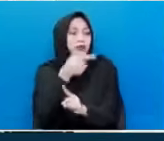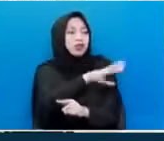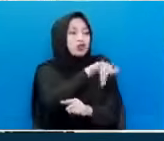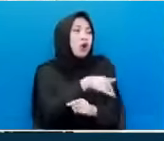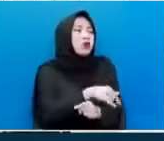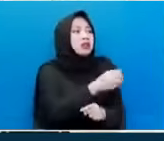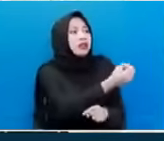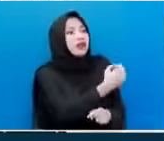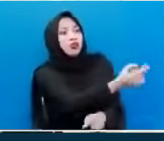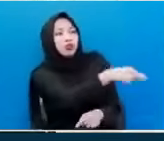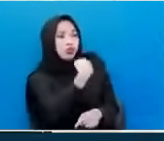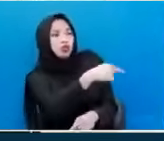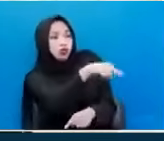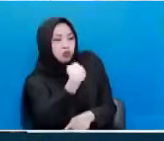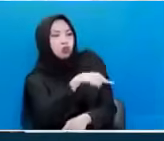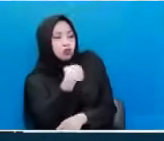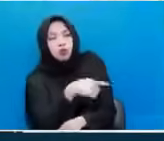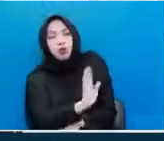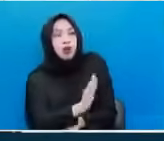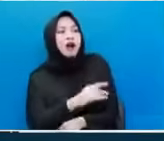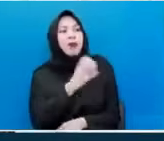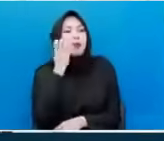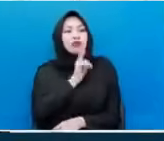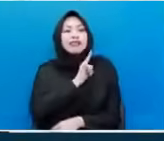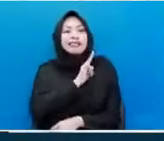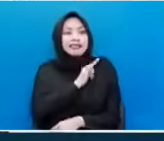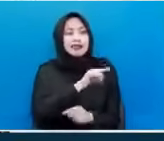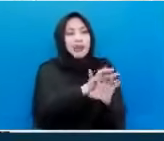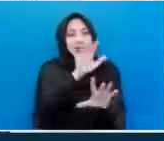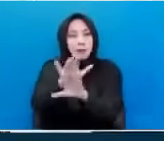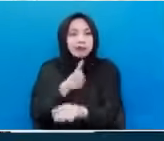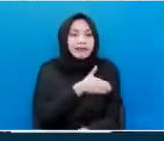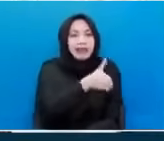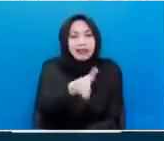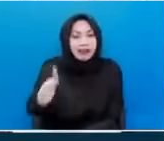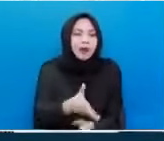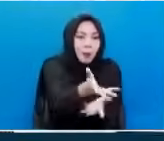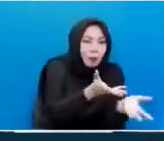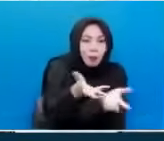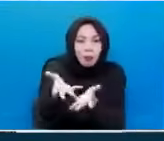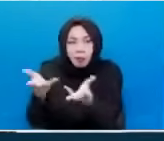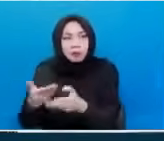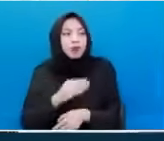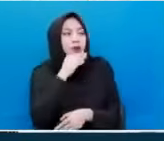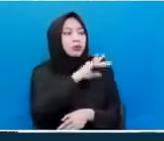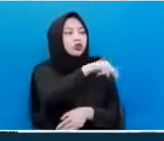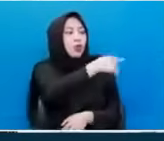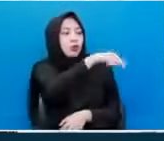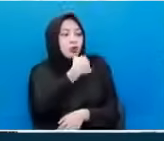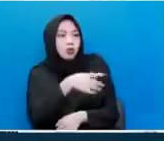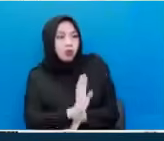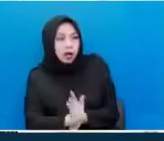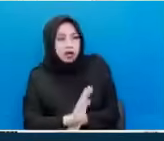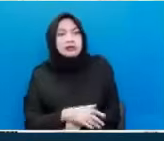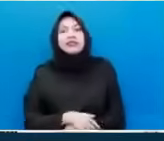ee apa-apa kemudian menunggu arahan dari Pak Jokowi dan kalau ditanya di antara dua pilihan tadi menurut saya pilihan yang